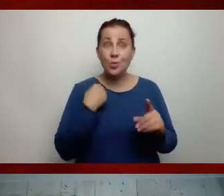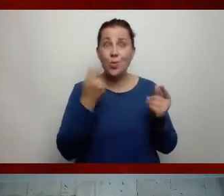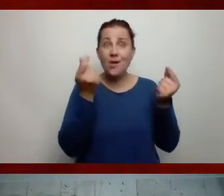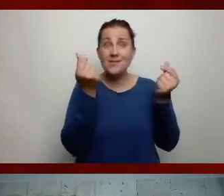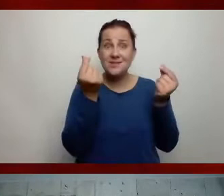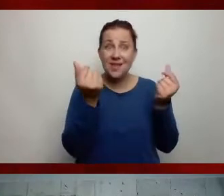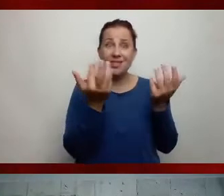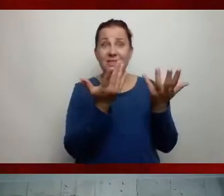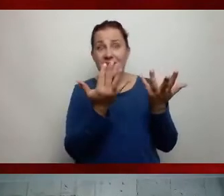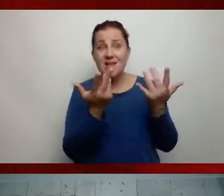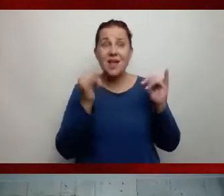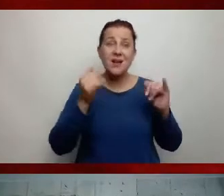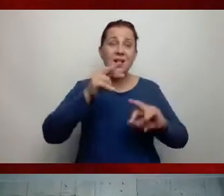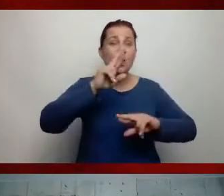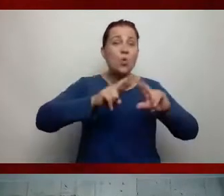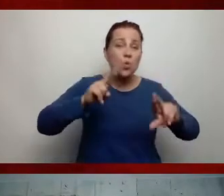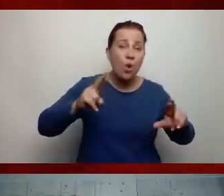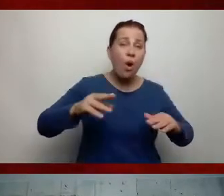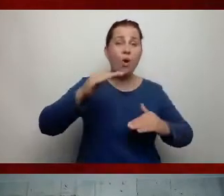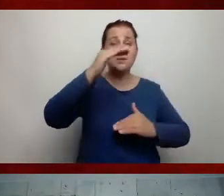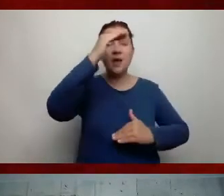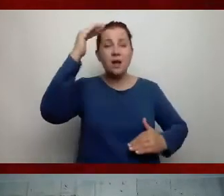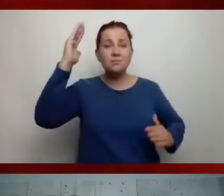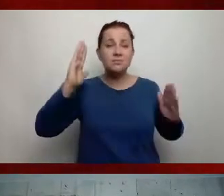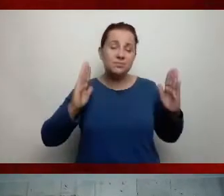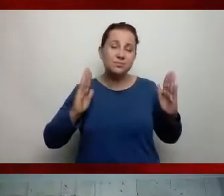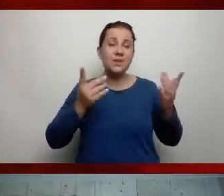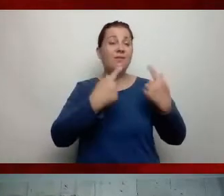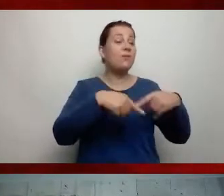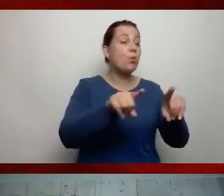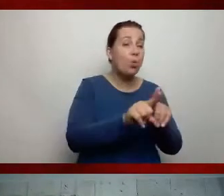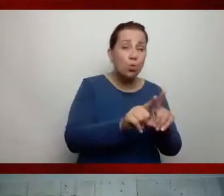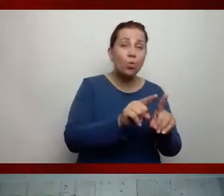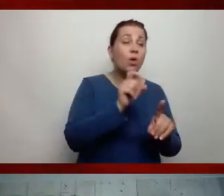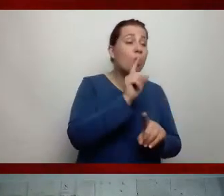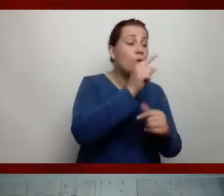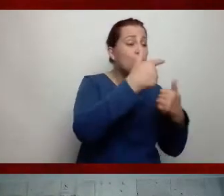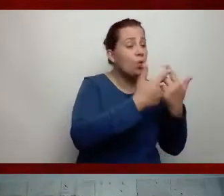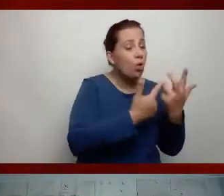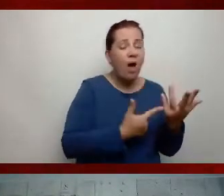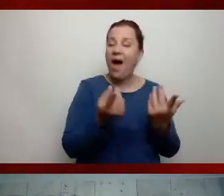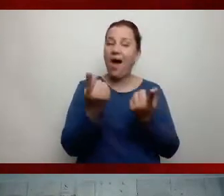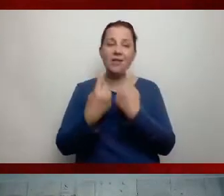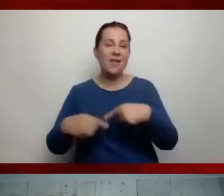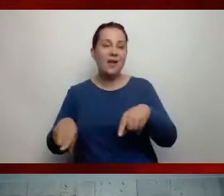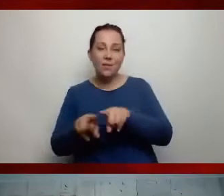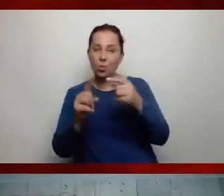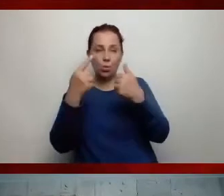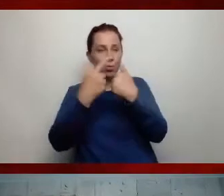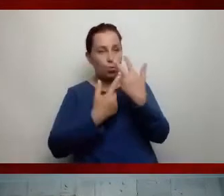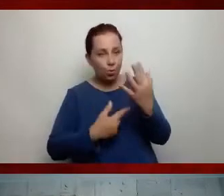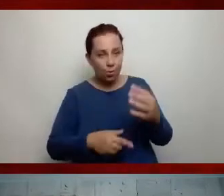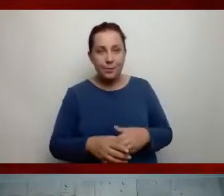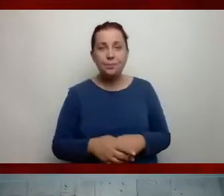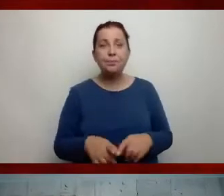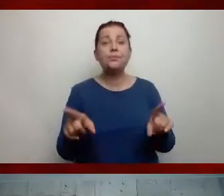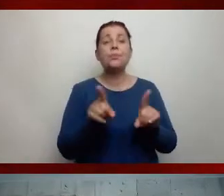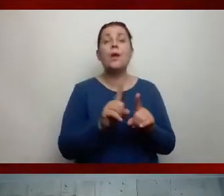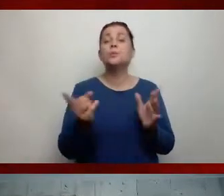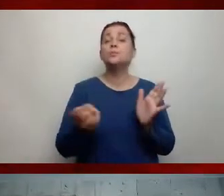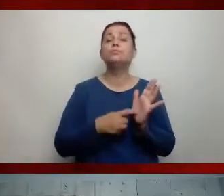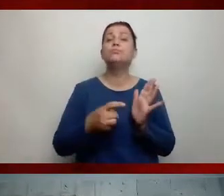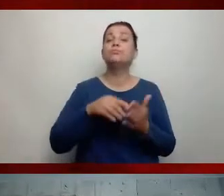typy portretów, jakie firma wykonuje i jakich nie wykonuje. No i również oczekiwane